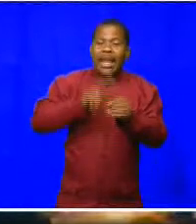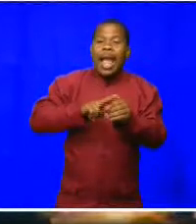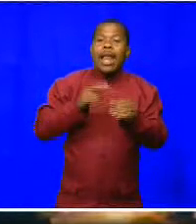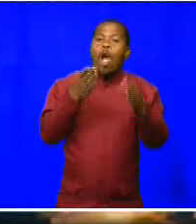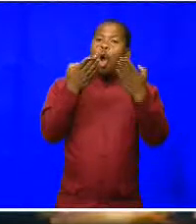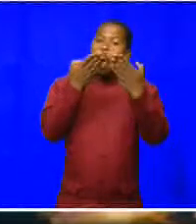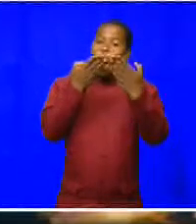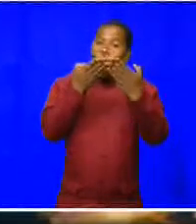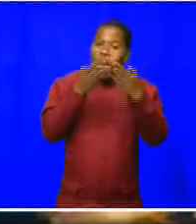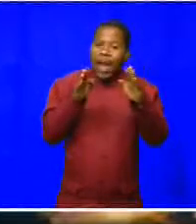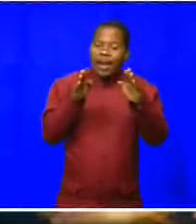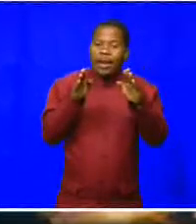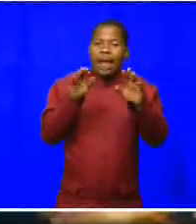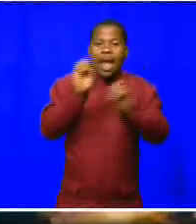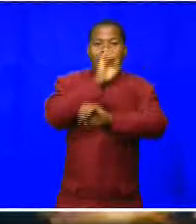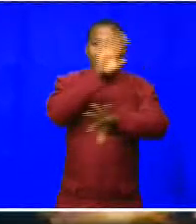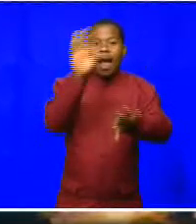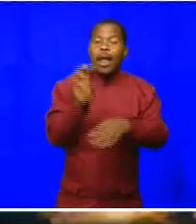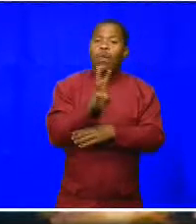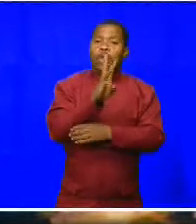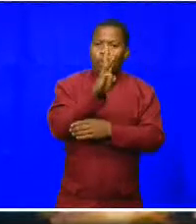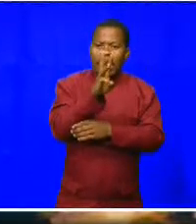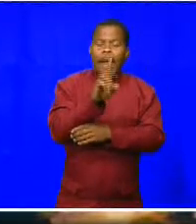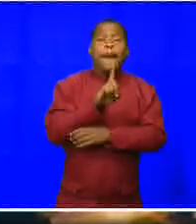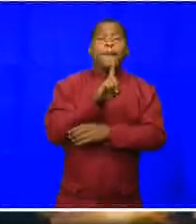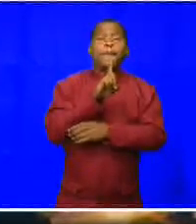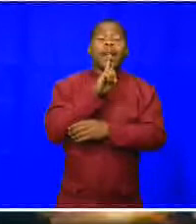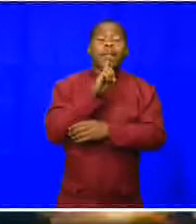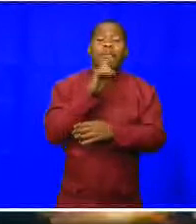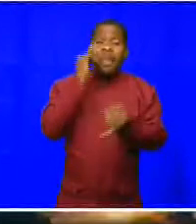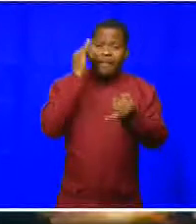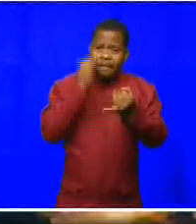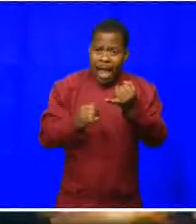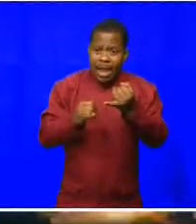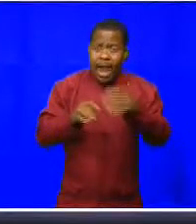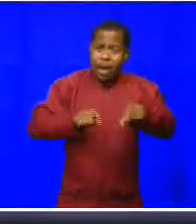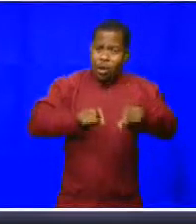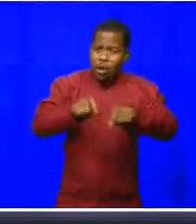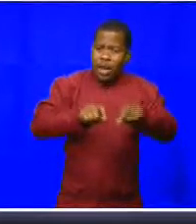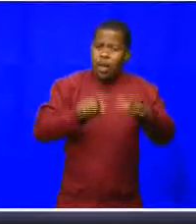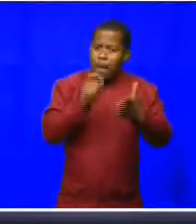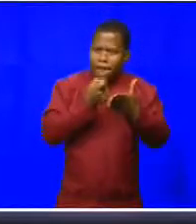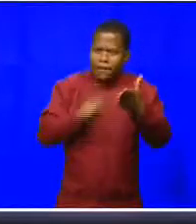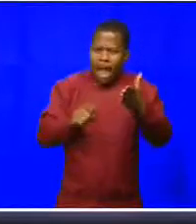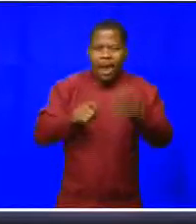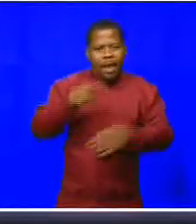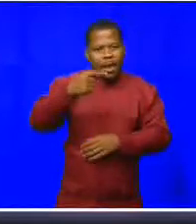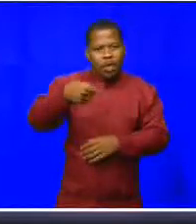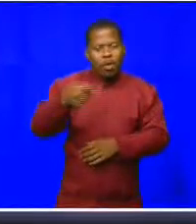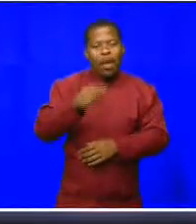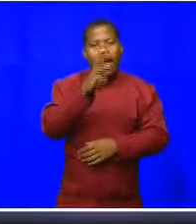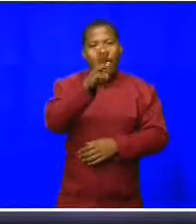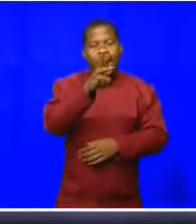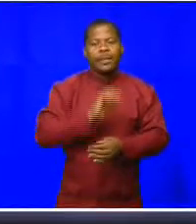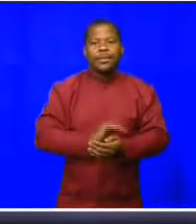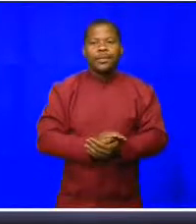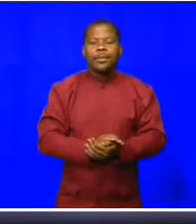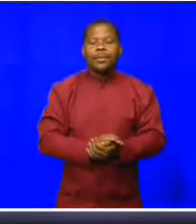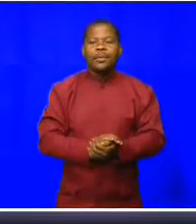Noma kunjalo luhlolo lwangephandle lona lutawuchubeka. Ukhanze kufanele ukuthi